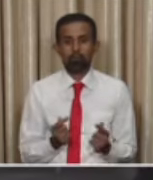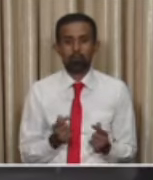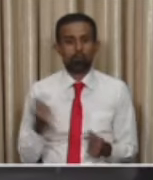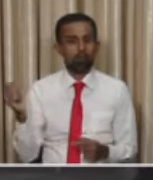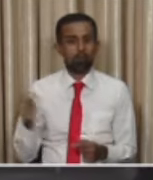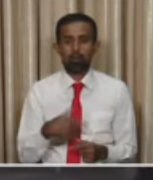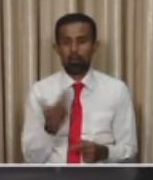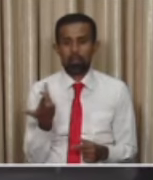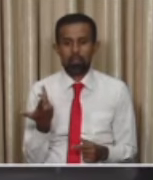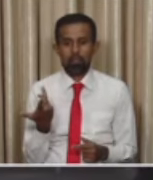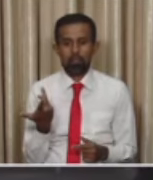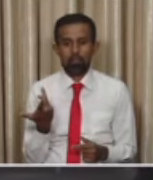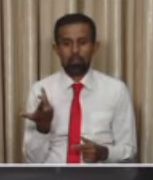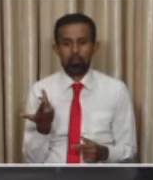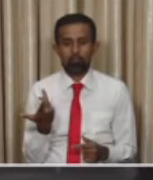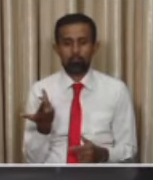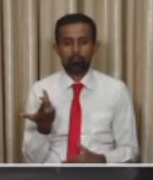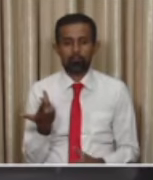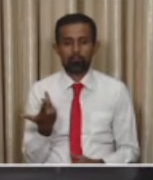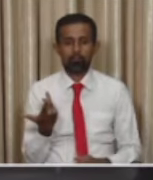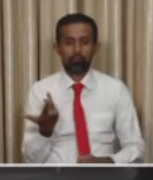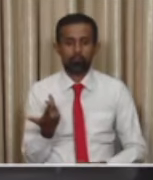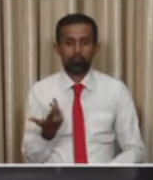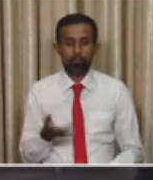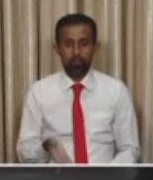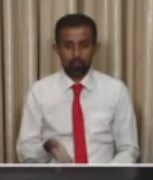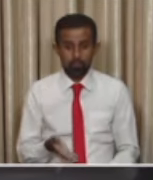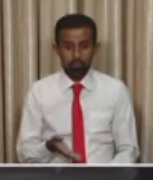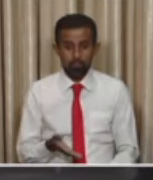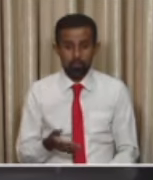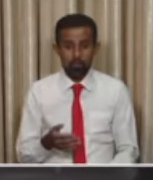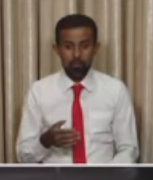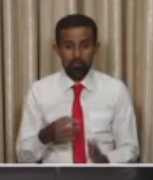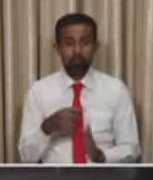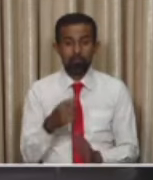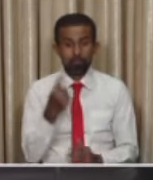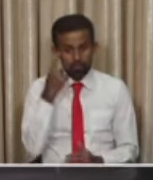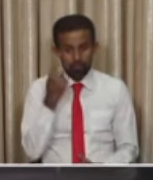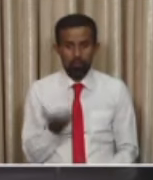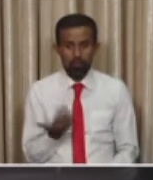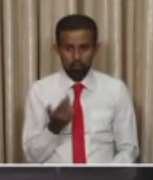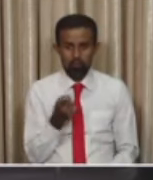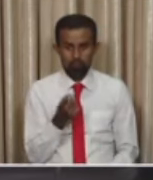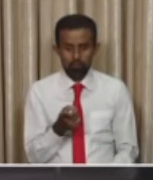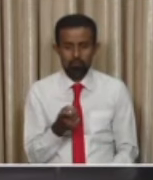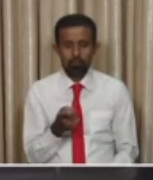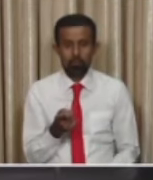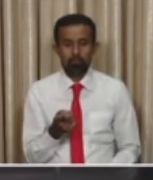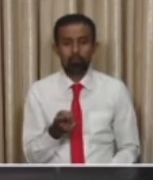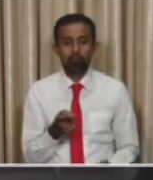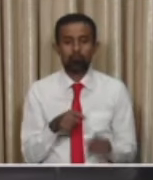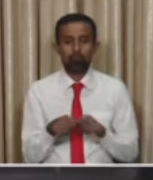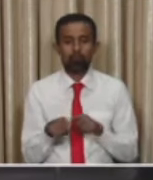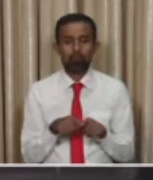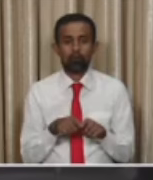නැහැ මේකට. අනුවල් මෙම්බර් යුවර් මං කියන්නේ එතකොට මේක රටේ උඩටි හිතන්න දේවල් තියෙනව නේද අපිට? ඒතොර ඒ වගේ තමයි